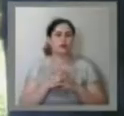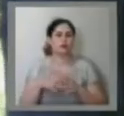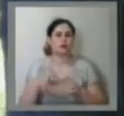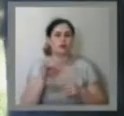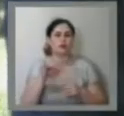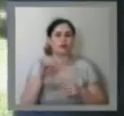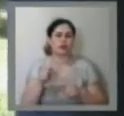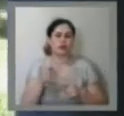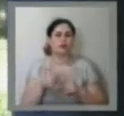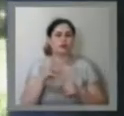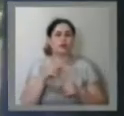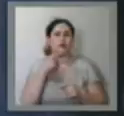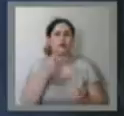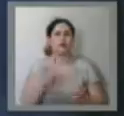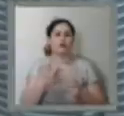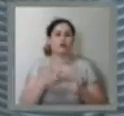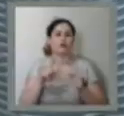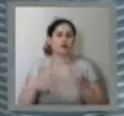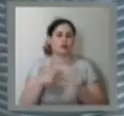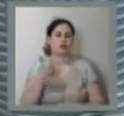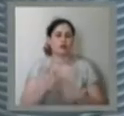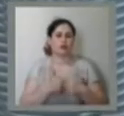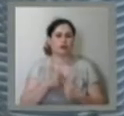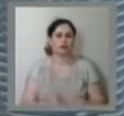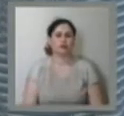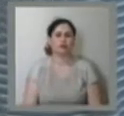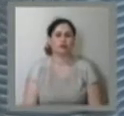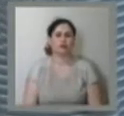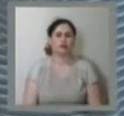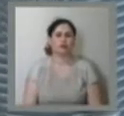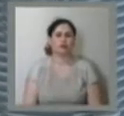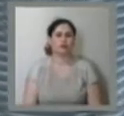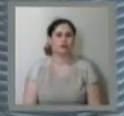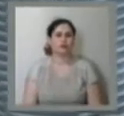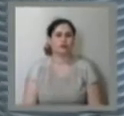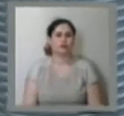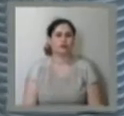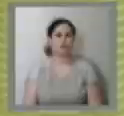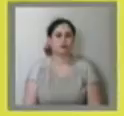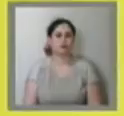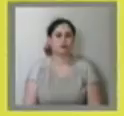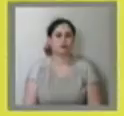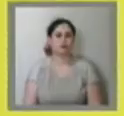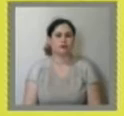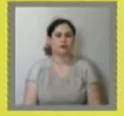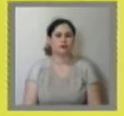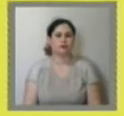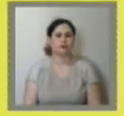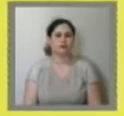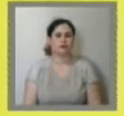вже, говорить, готується до наступних конкурсів. Олена Протопопова, Ігор Печенко. Новини на Суспільному. Херсон.